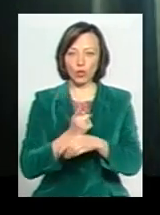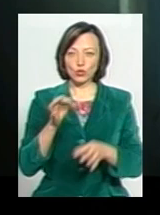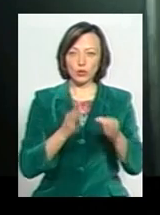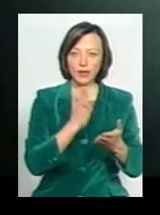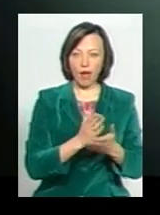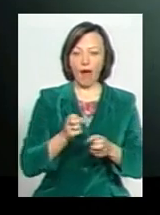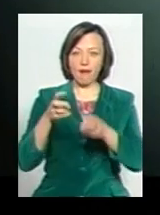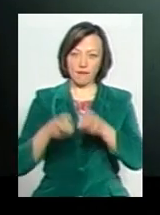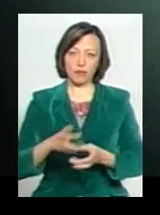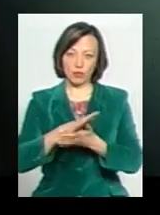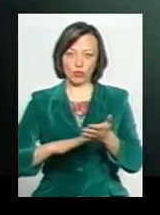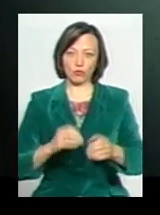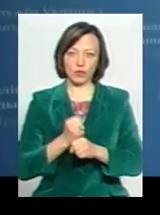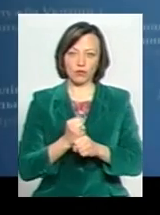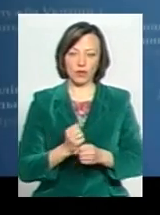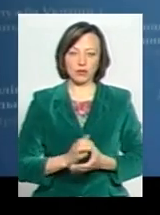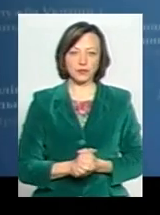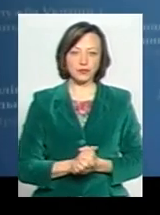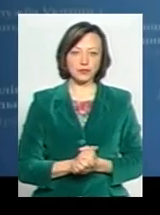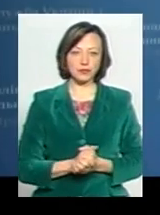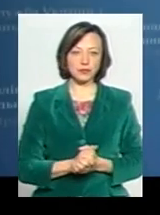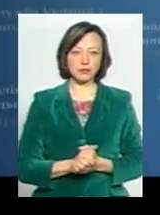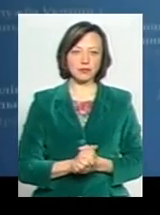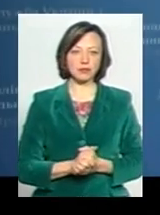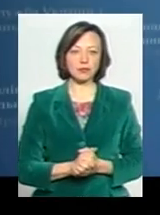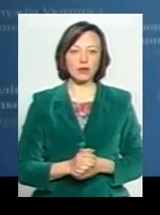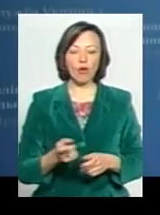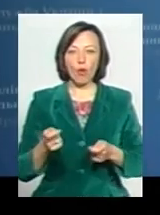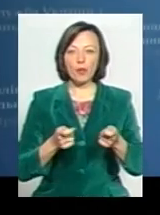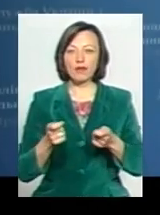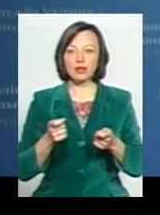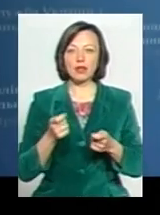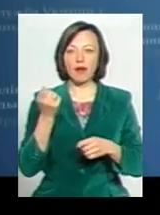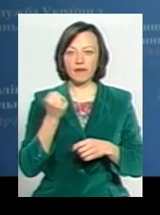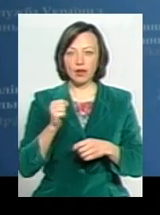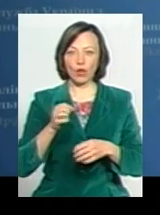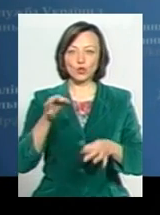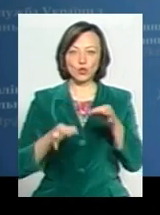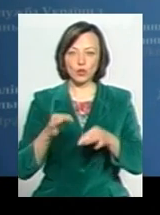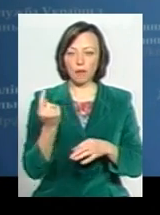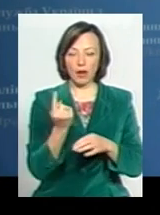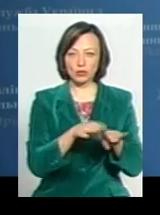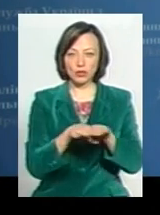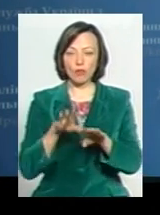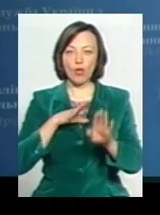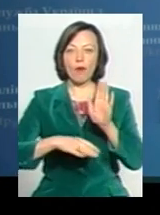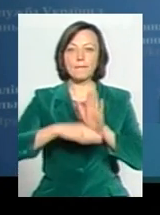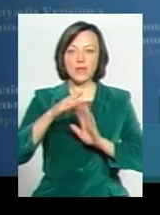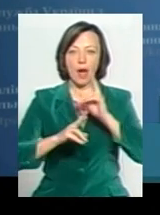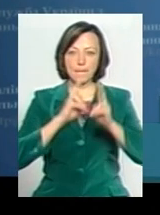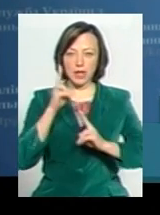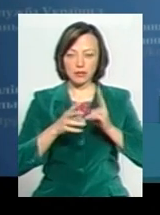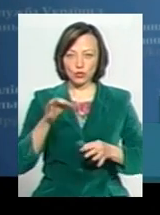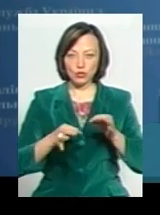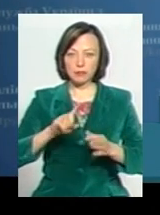підйомники продовжують працювати. Управління виграло першу інстанцію і було ще апеляційний суд. Також